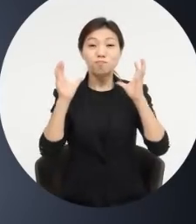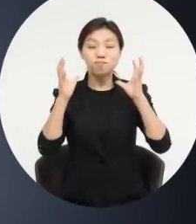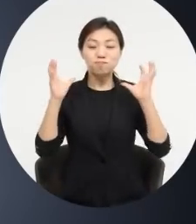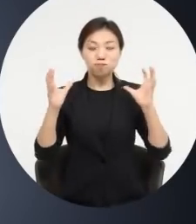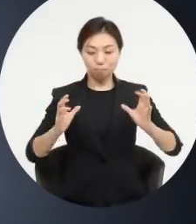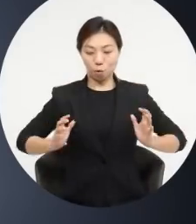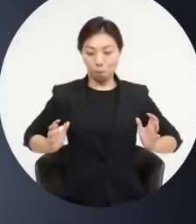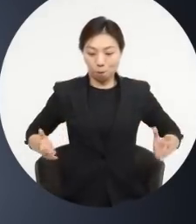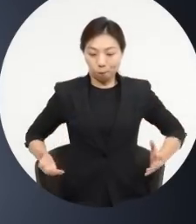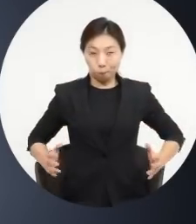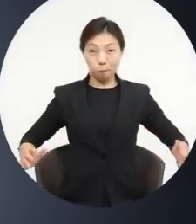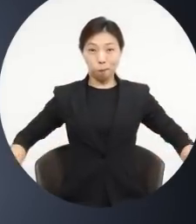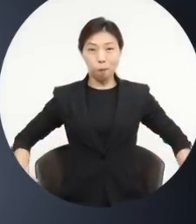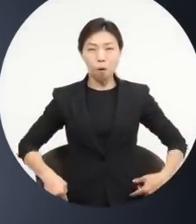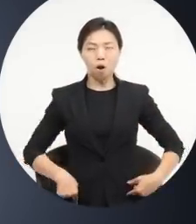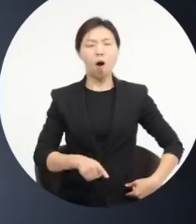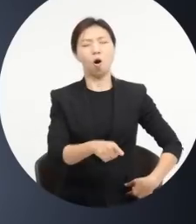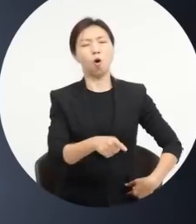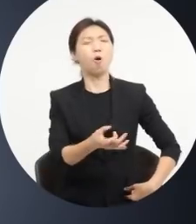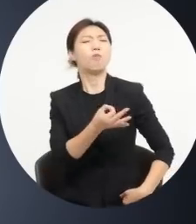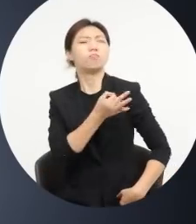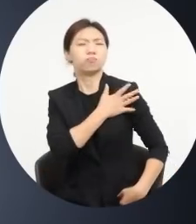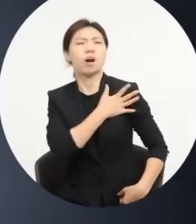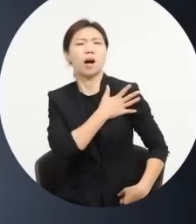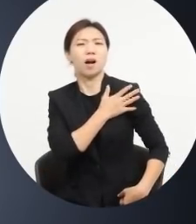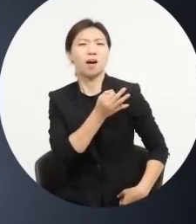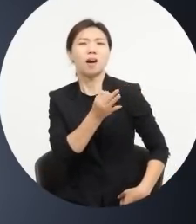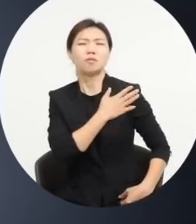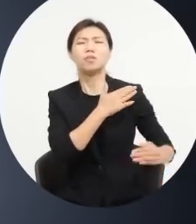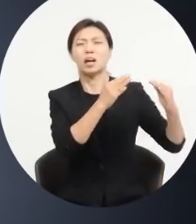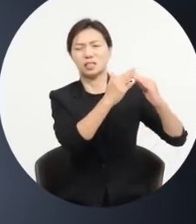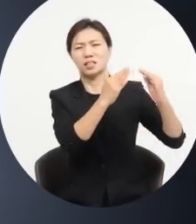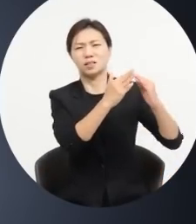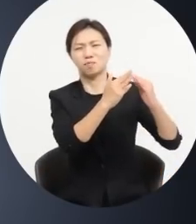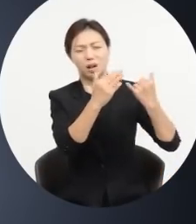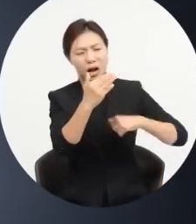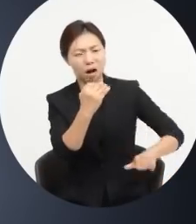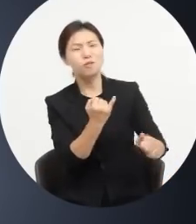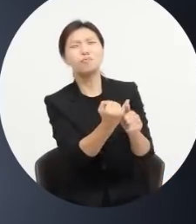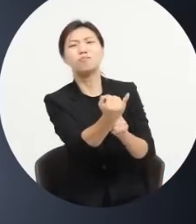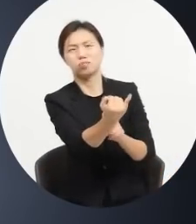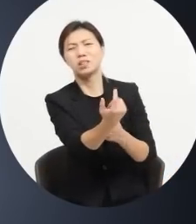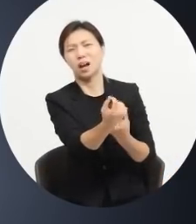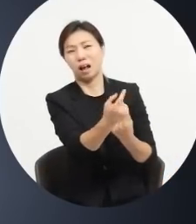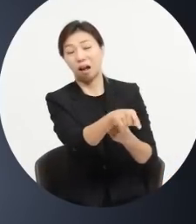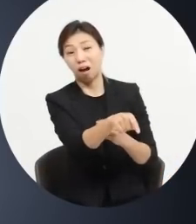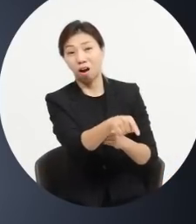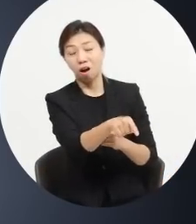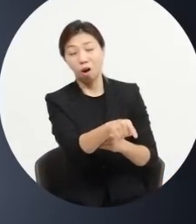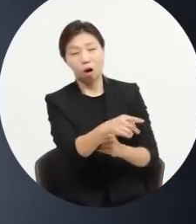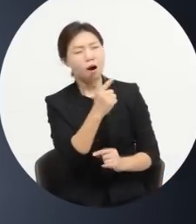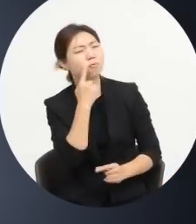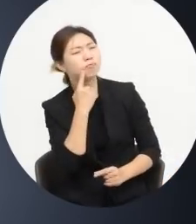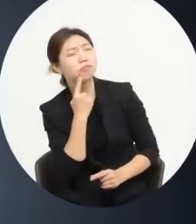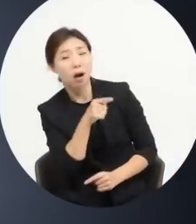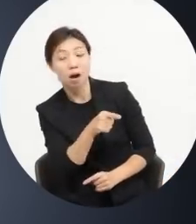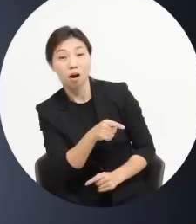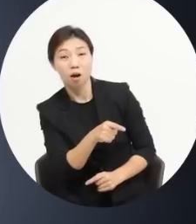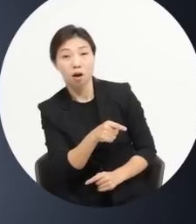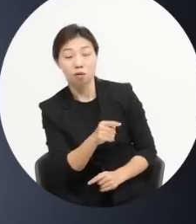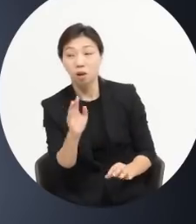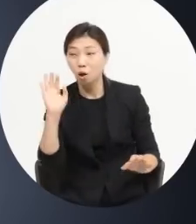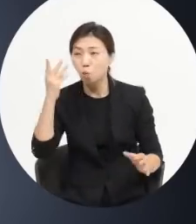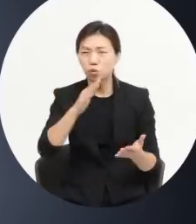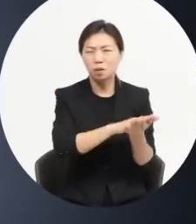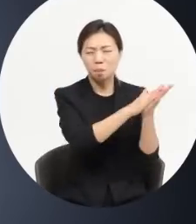통통해야 부잣집 맏메리감이다 이렇게 불렀거든요. 근데 요즘은 아니잖아요. 요즘은 이제